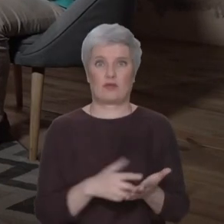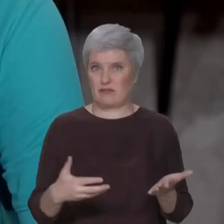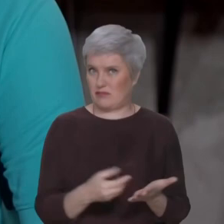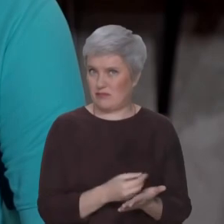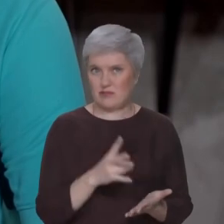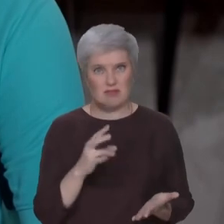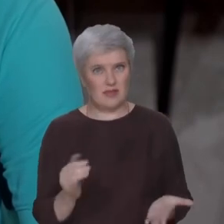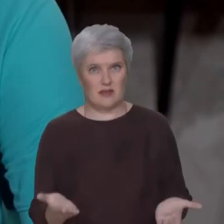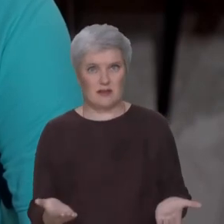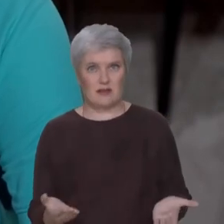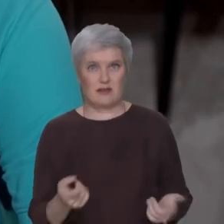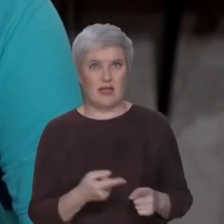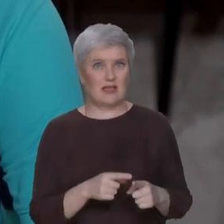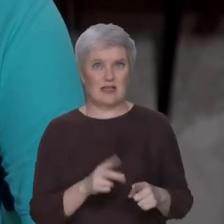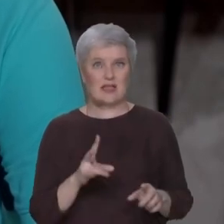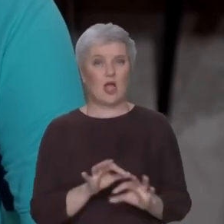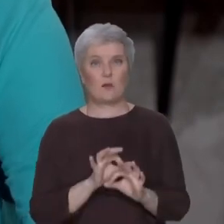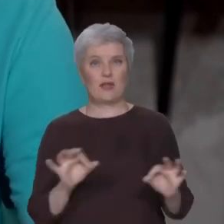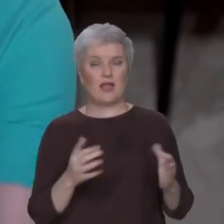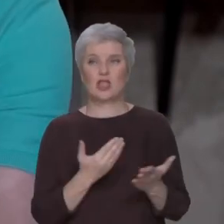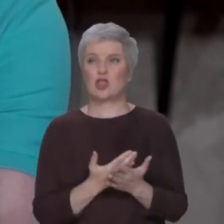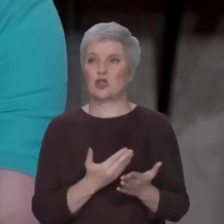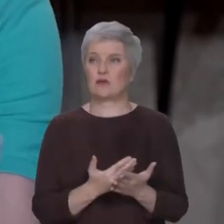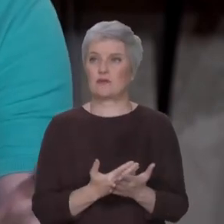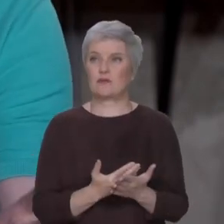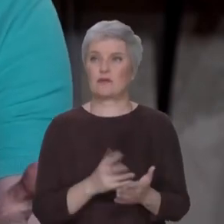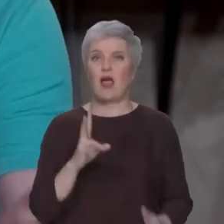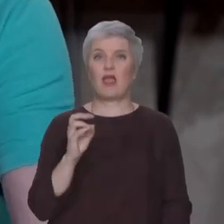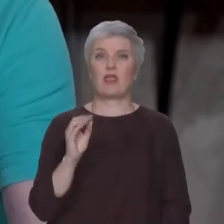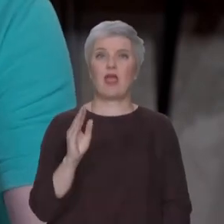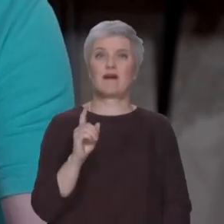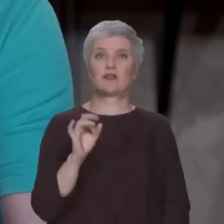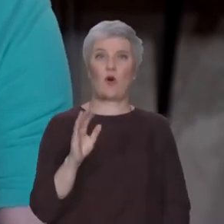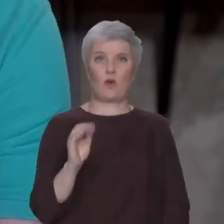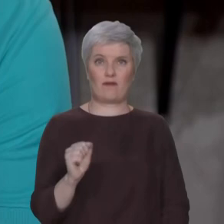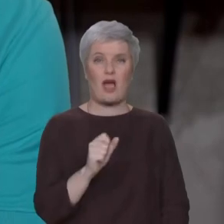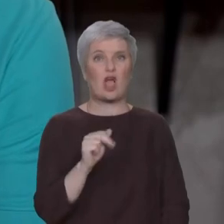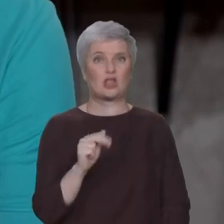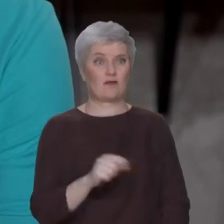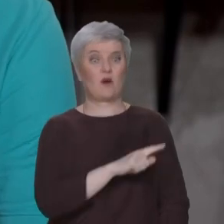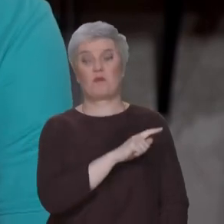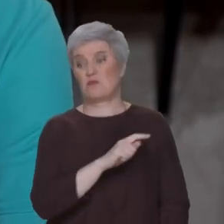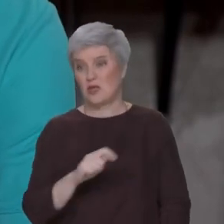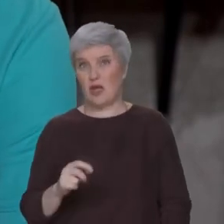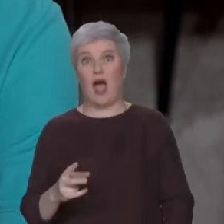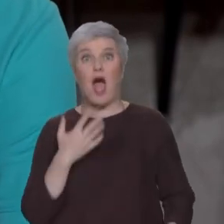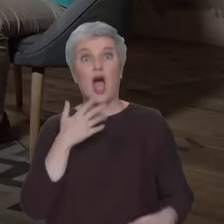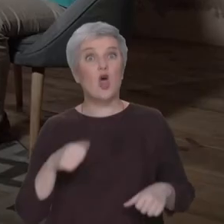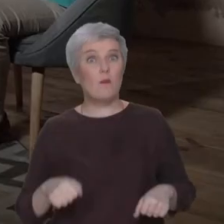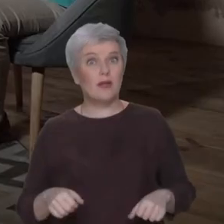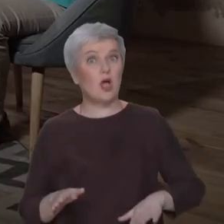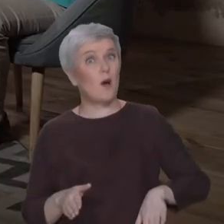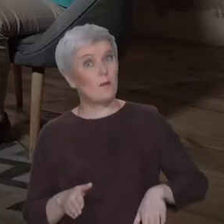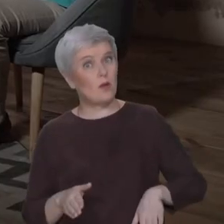чи ні. Хіба це не прекрасний жест там, того ж Невзорова чи Хиджакова? Приїжджайте, живіть, на громадянство отримаєте потім.